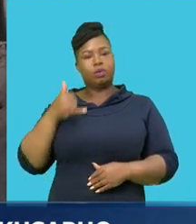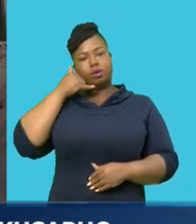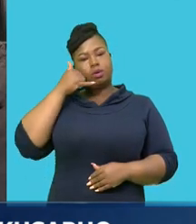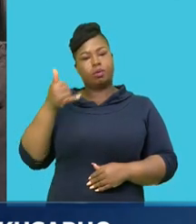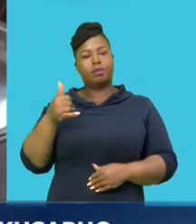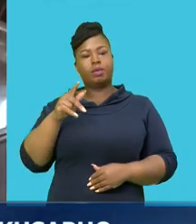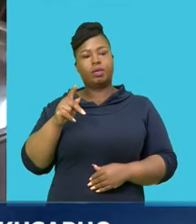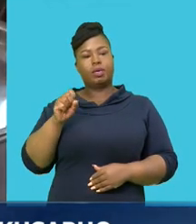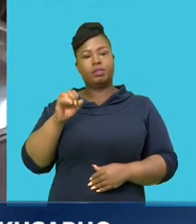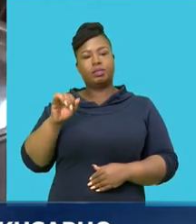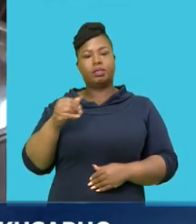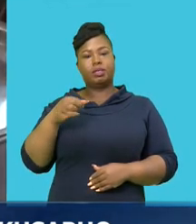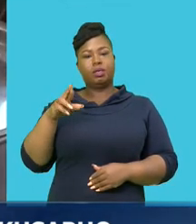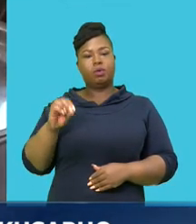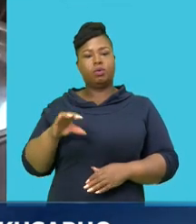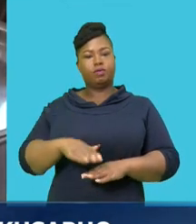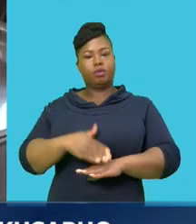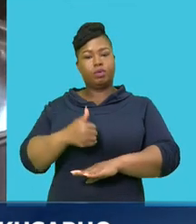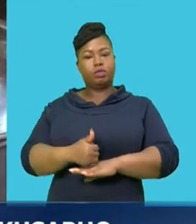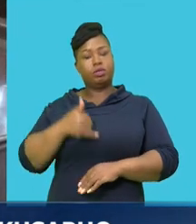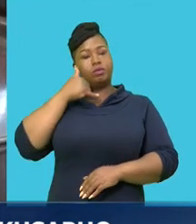iKasihiro Foundation kule nombolo ithi